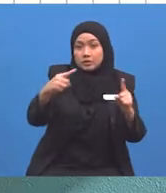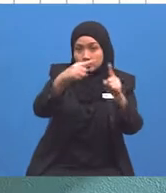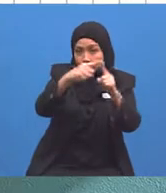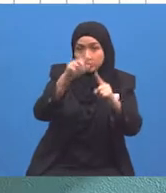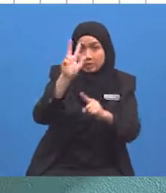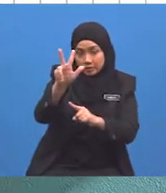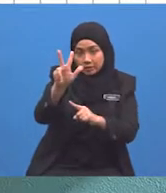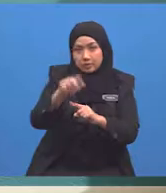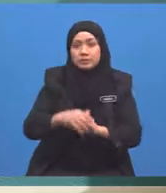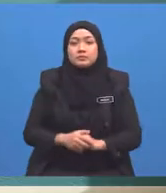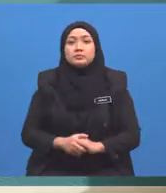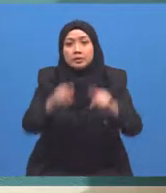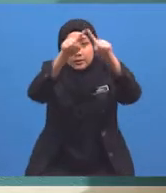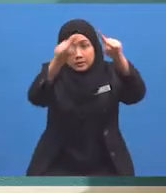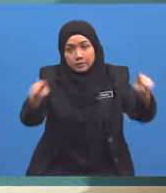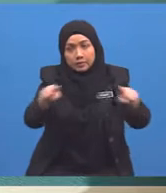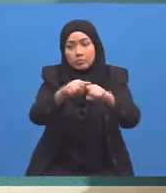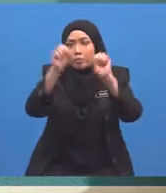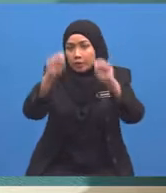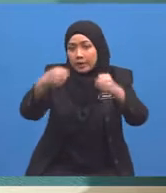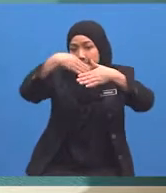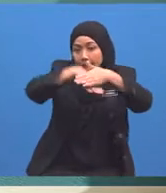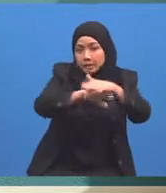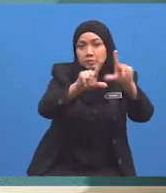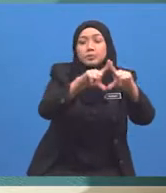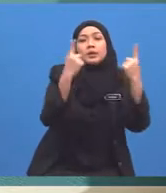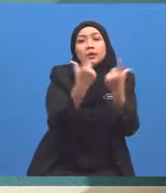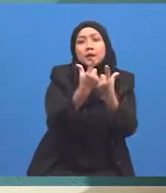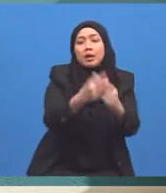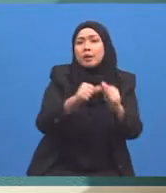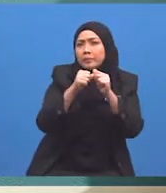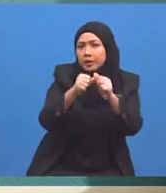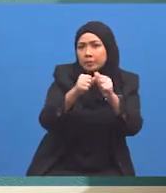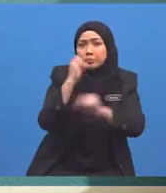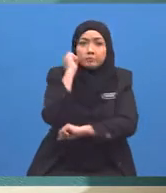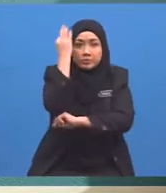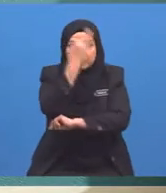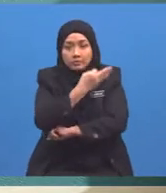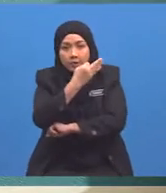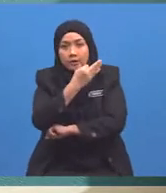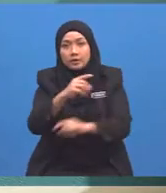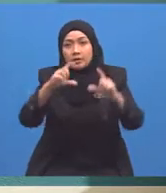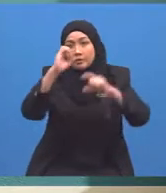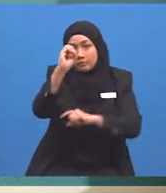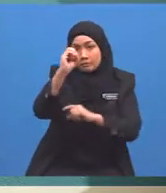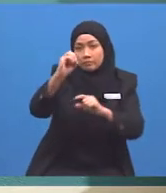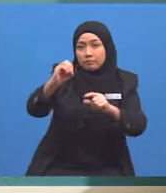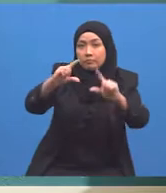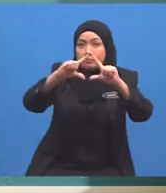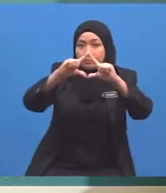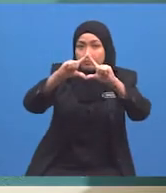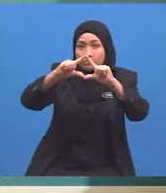Segitiga merupakan poligon yang mempunyai tiga sisi, tiga bucu